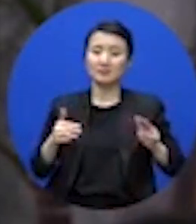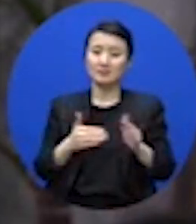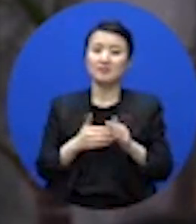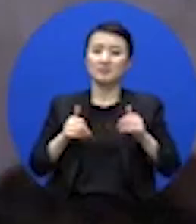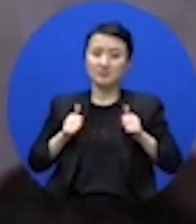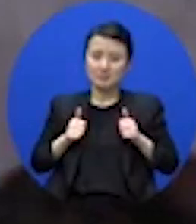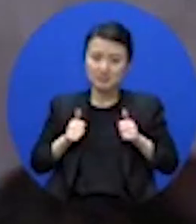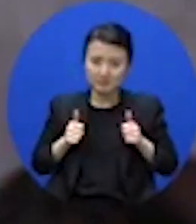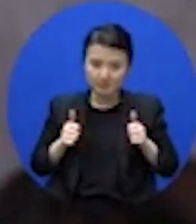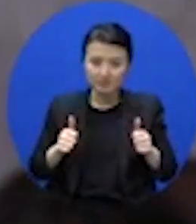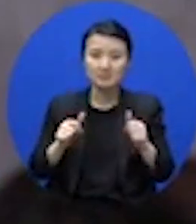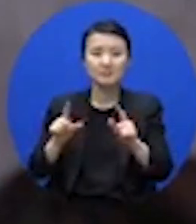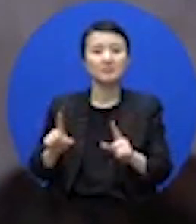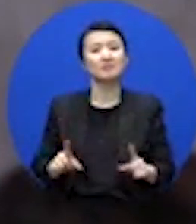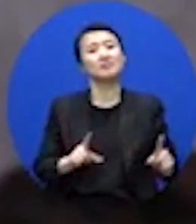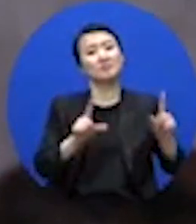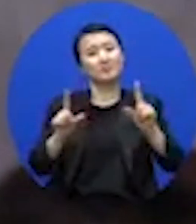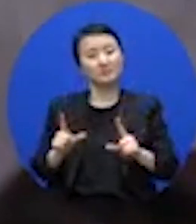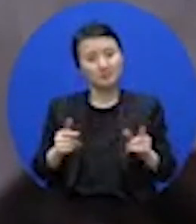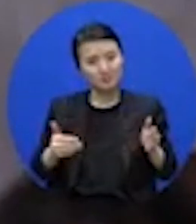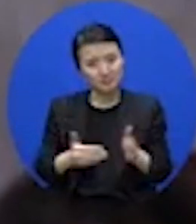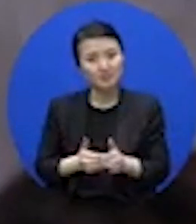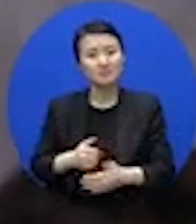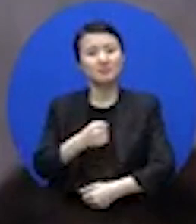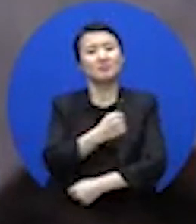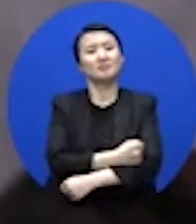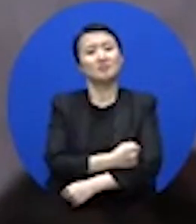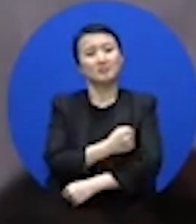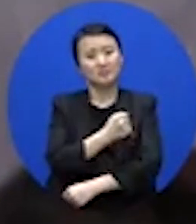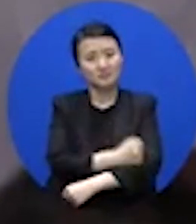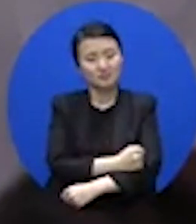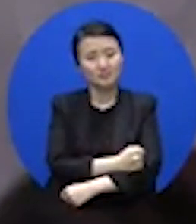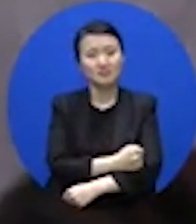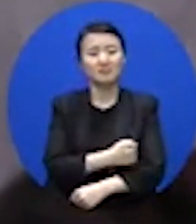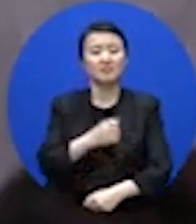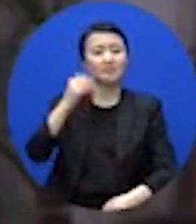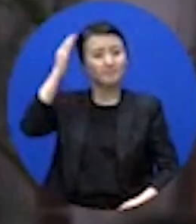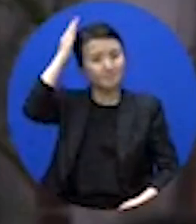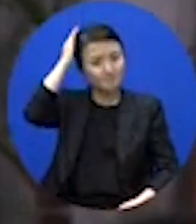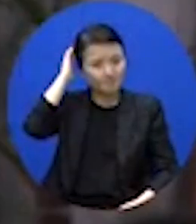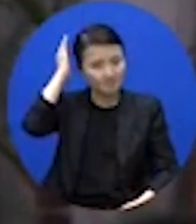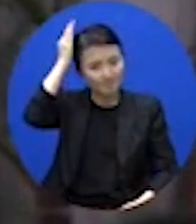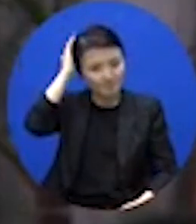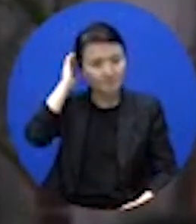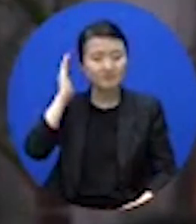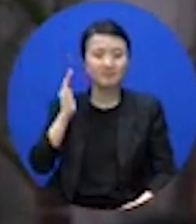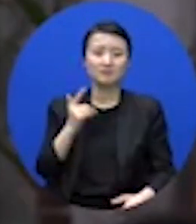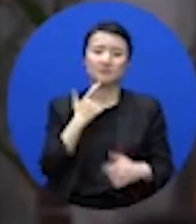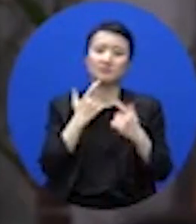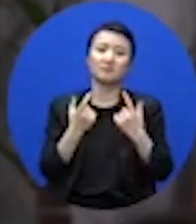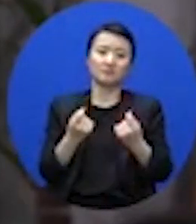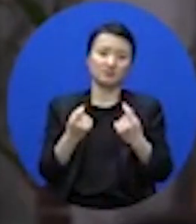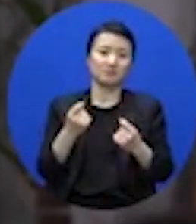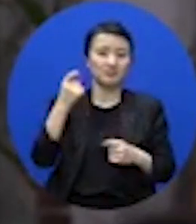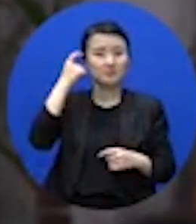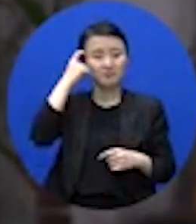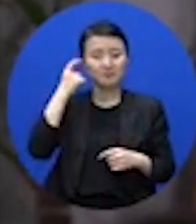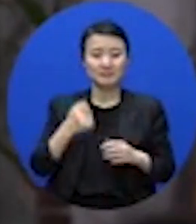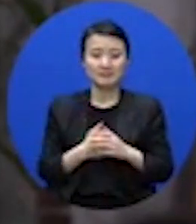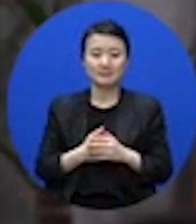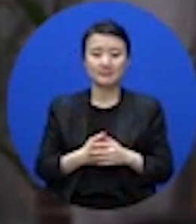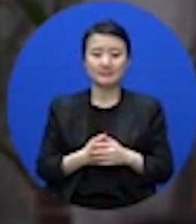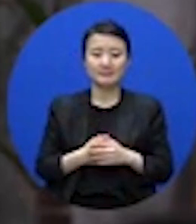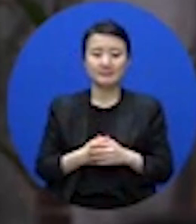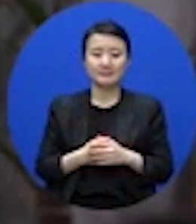이렇게 살아냈구나. 참 대견하구나. 이렇게 나를